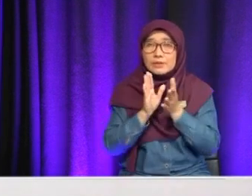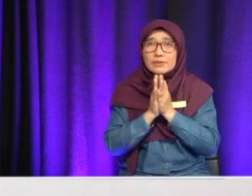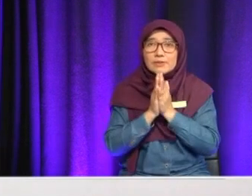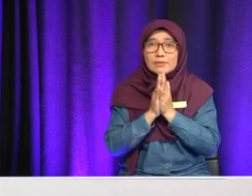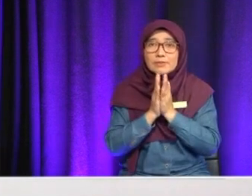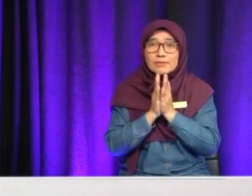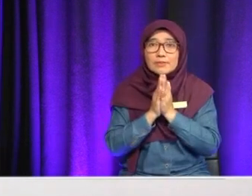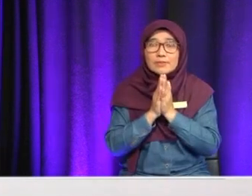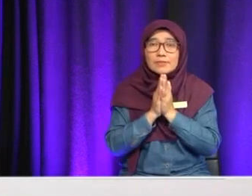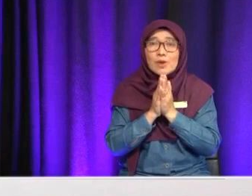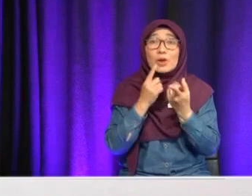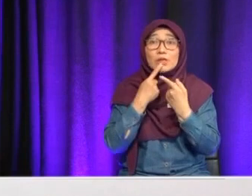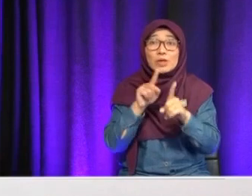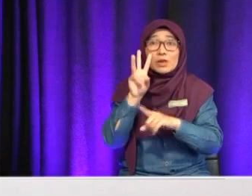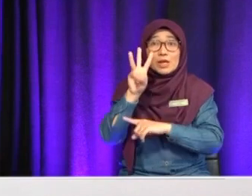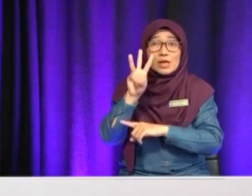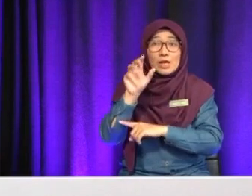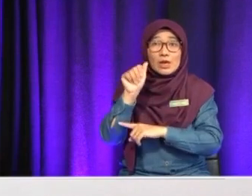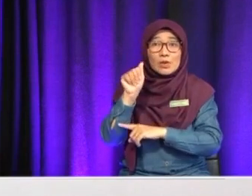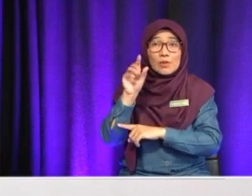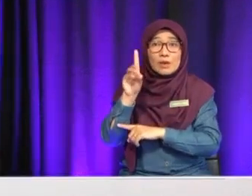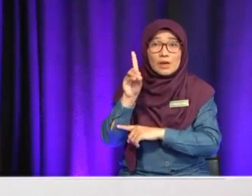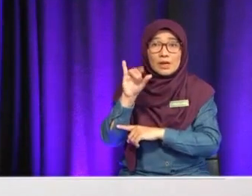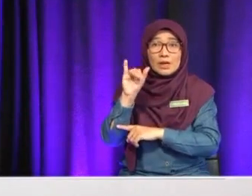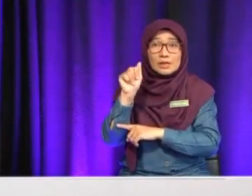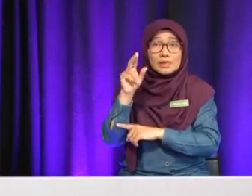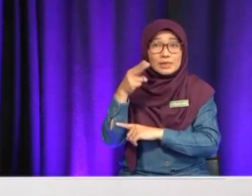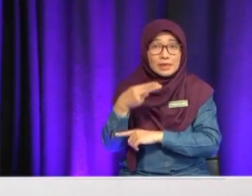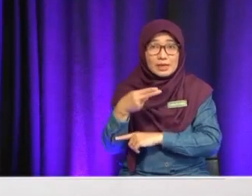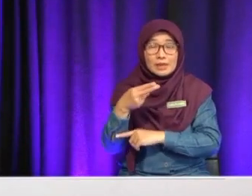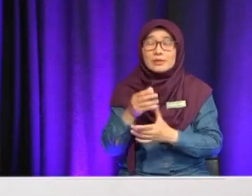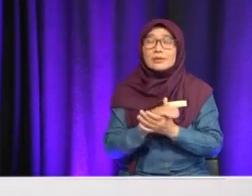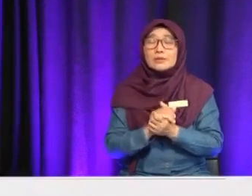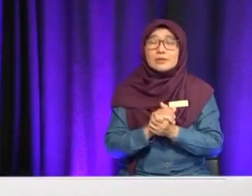Akad wadiah, Ustazah. Akad wadiah. Apa yang dimaksudkan dengan akad wadiah?